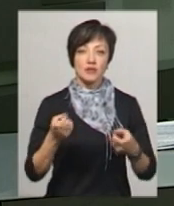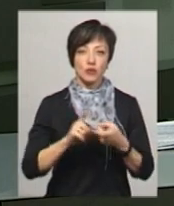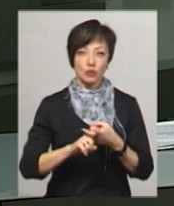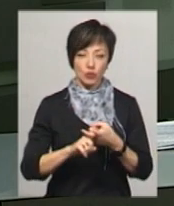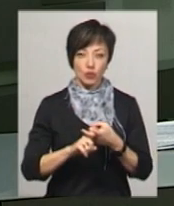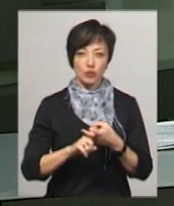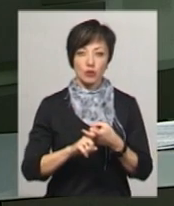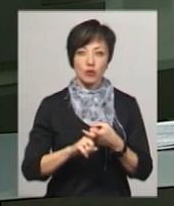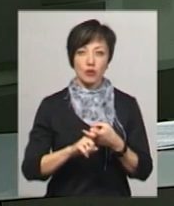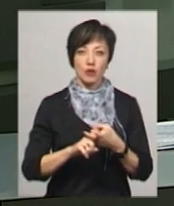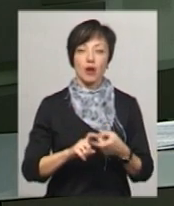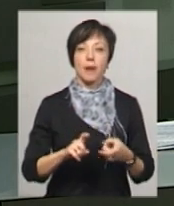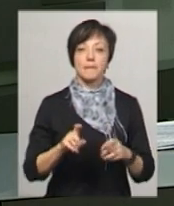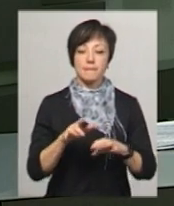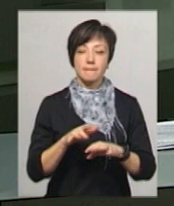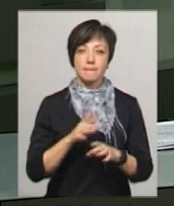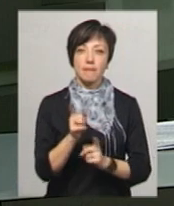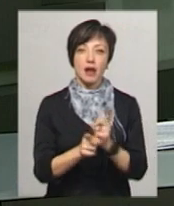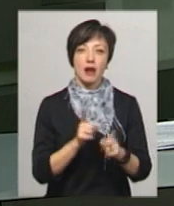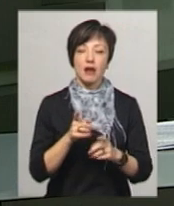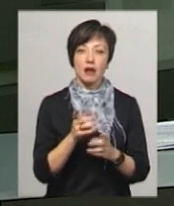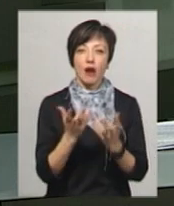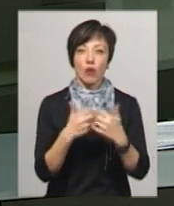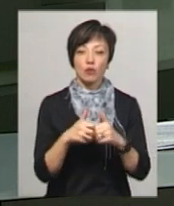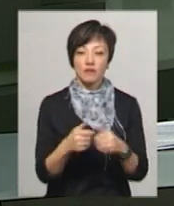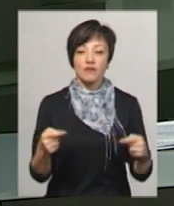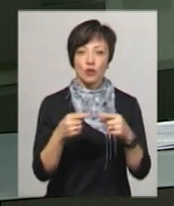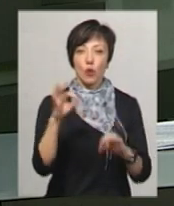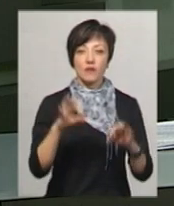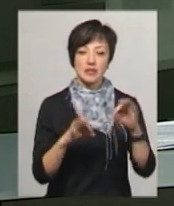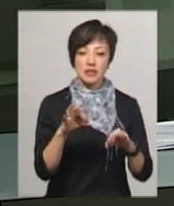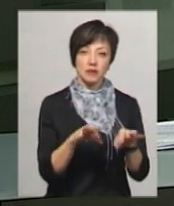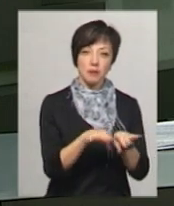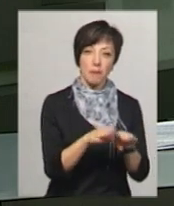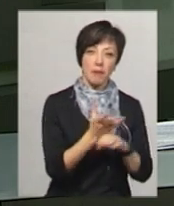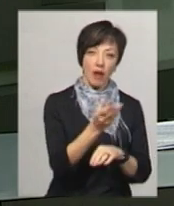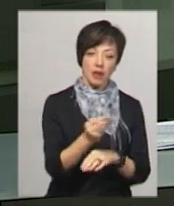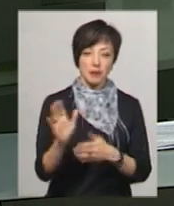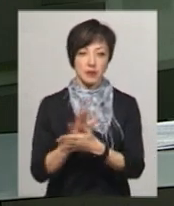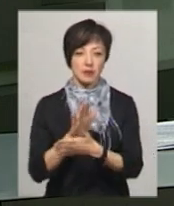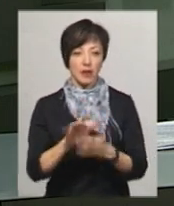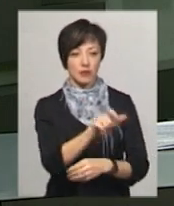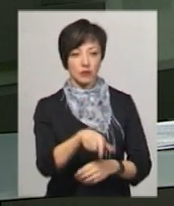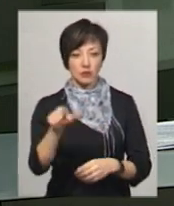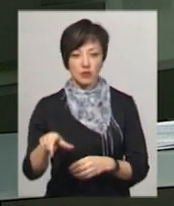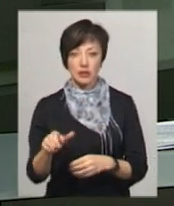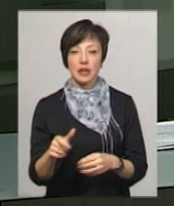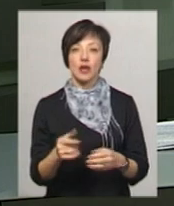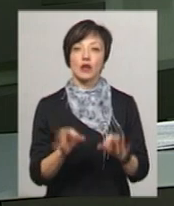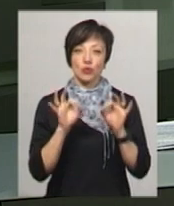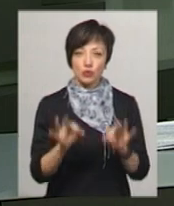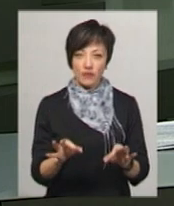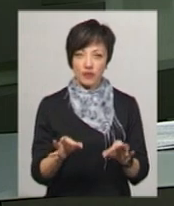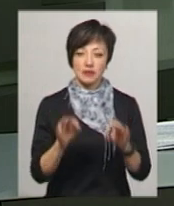зв'язку Олег Костенецький, перерахунок проводять для визначення коефіцієнту співвідношення платних і пільгових пасажирів. Задля